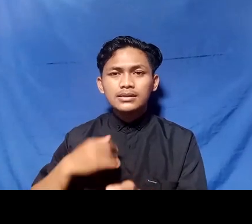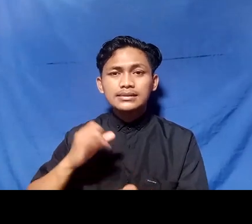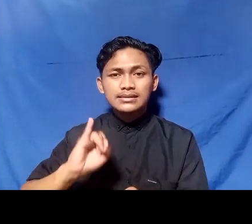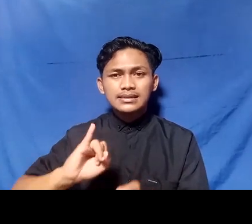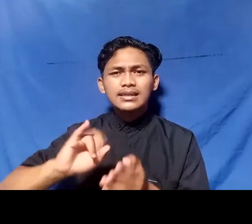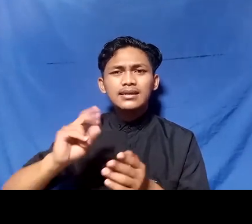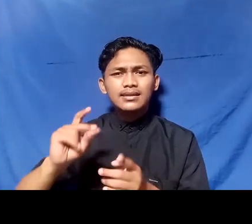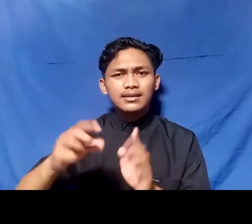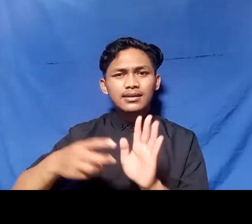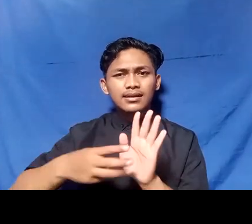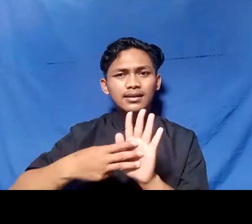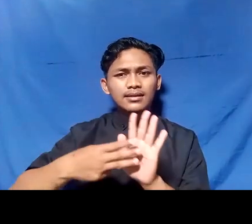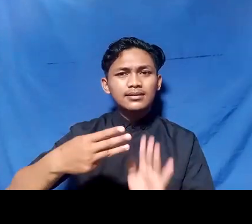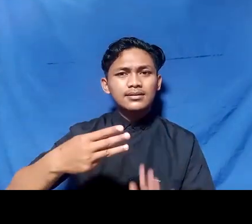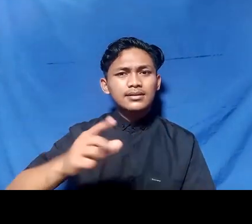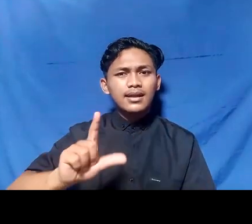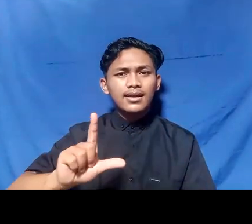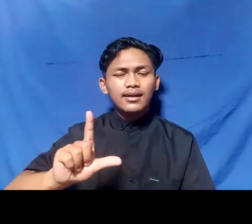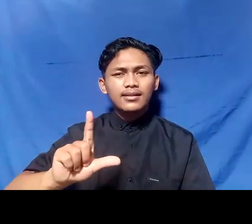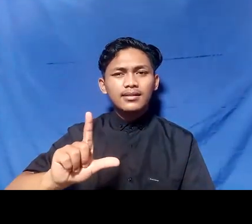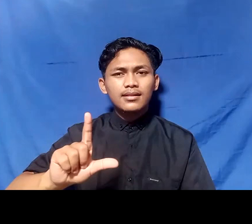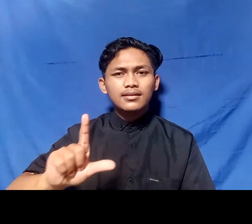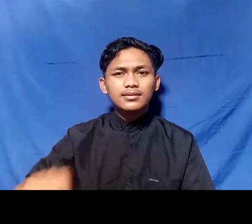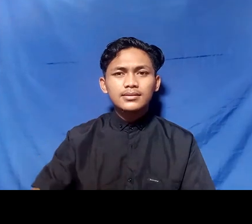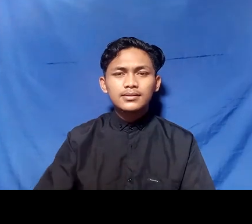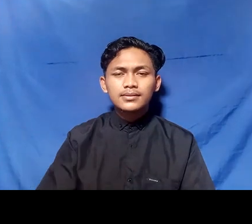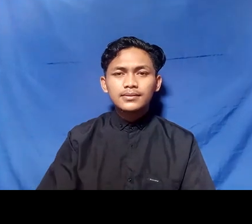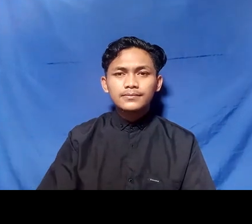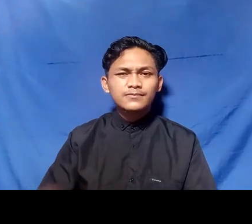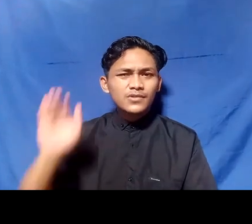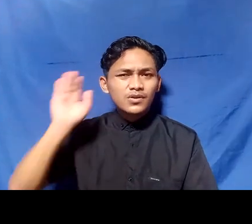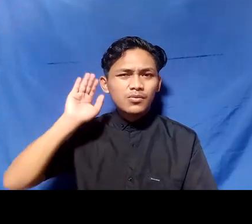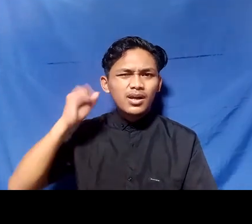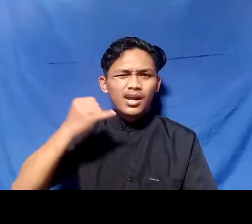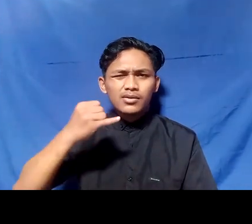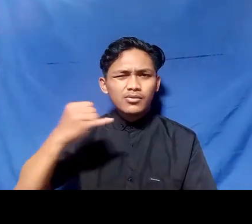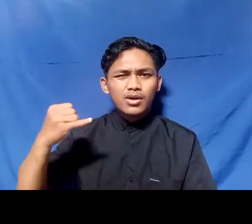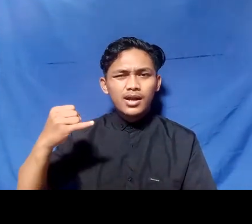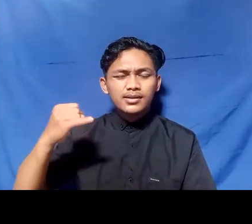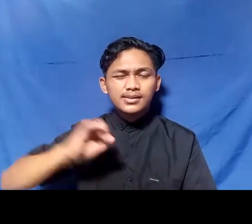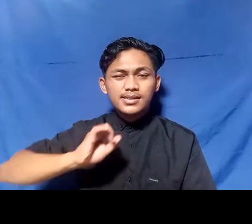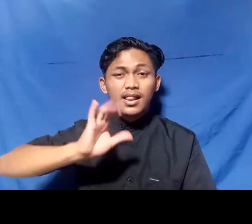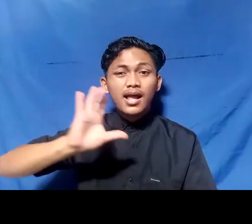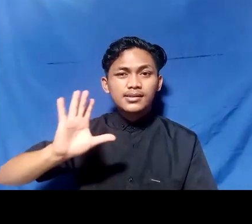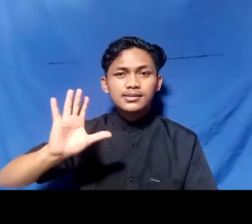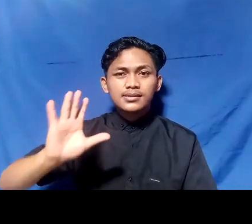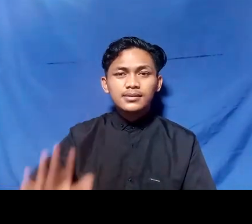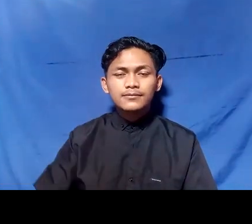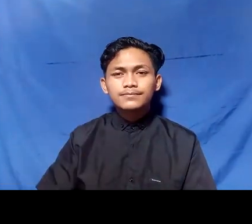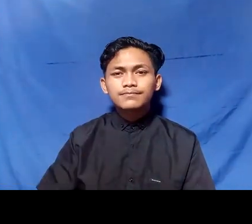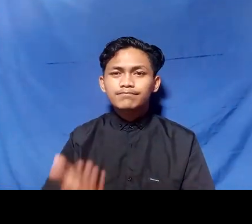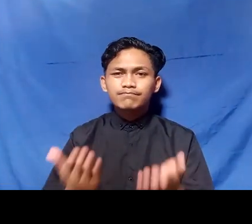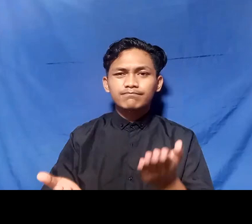sementara di mana referensi itu sudah tidak ada itu ya Dan saya pikir memang itu